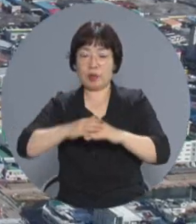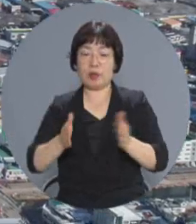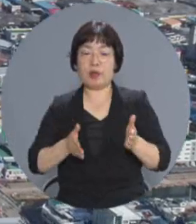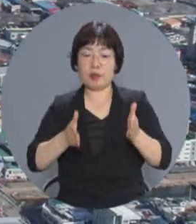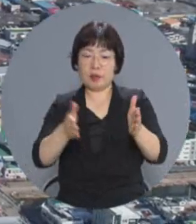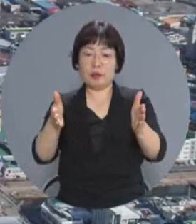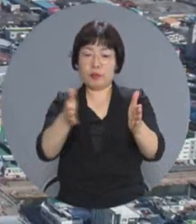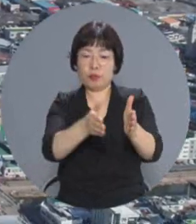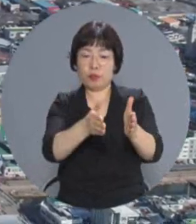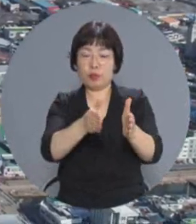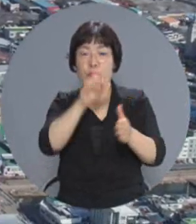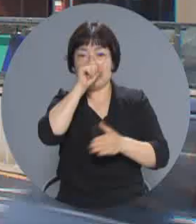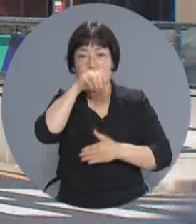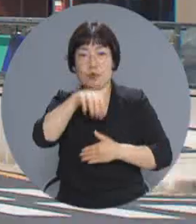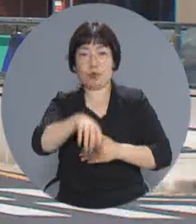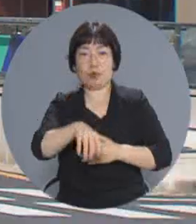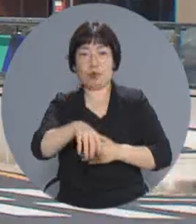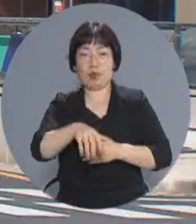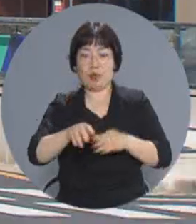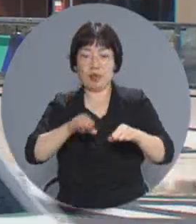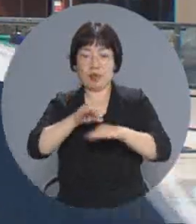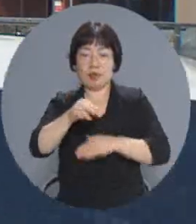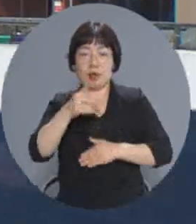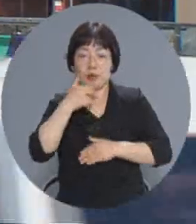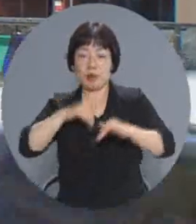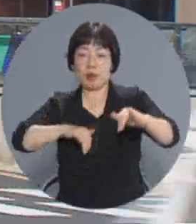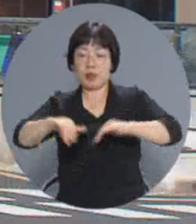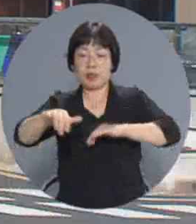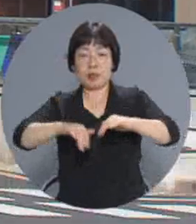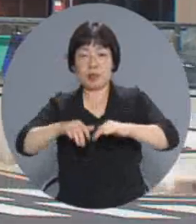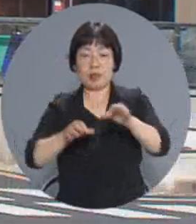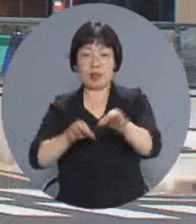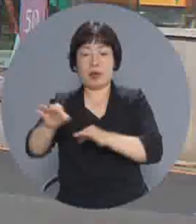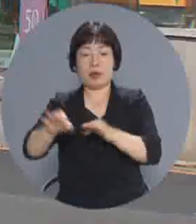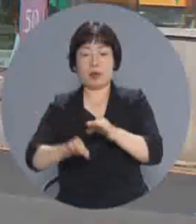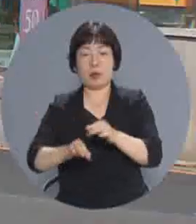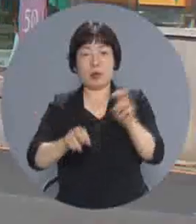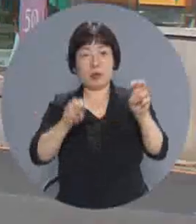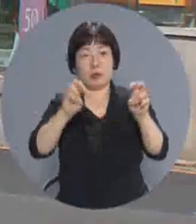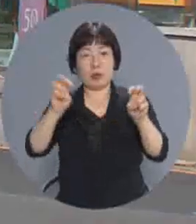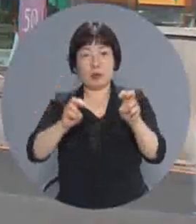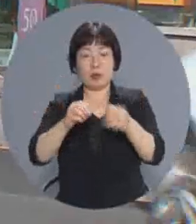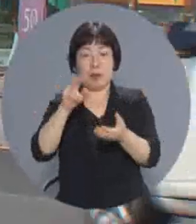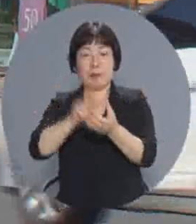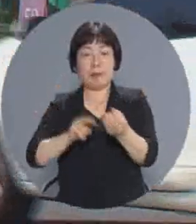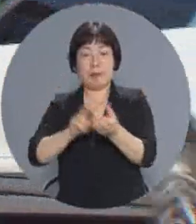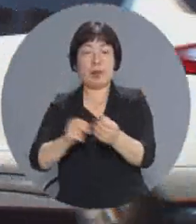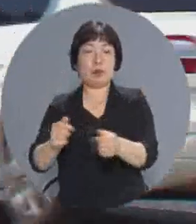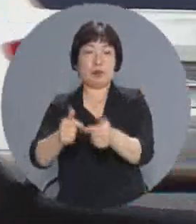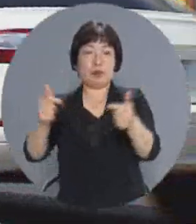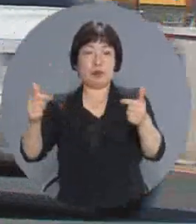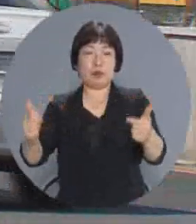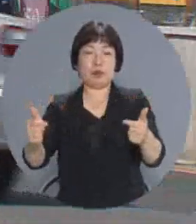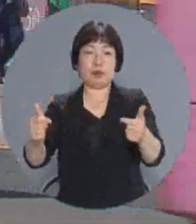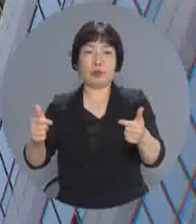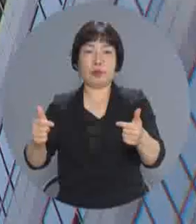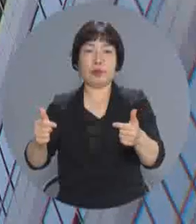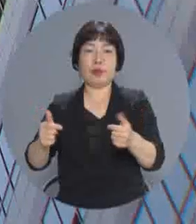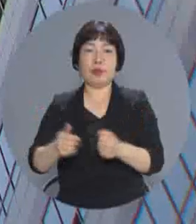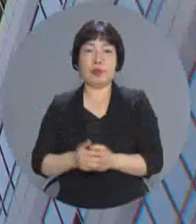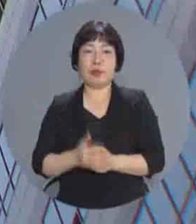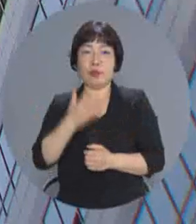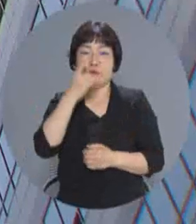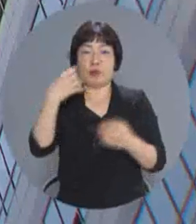다이어트를 실험하기 좋은 곳이라며 차 없는 거리의 상가 매출이 오히려 20, 30% 늘었다는 점도 강조합니다.